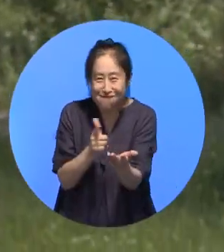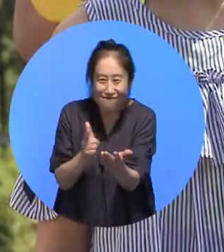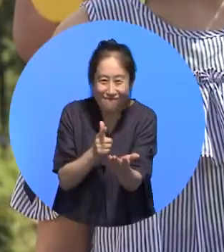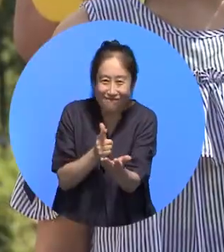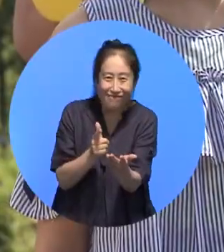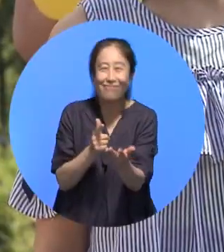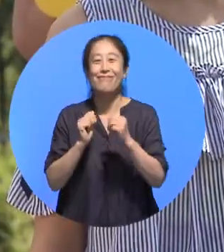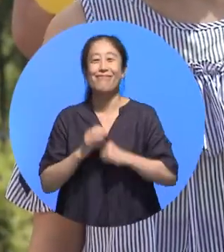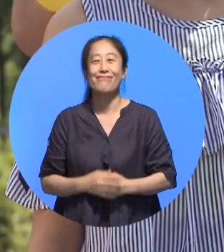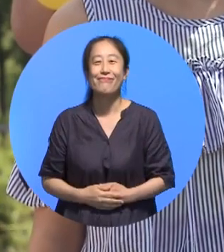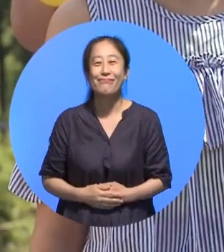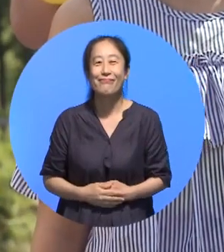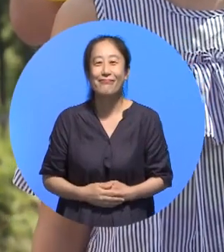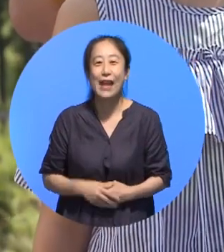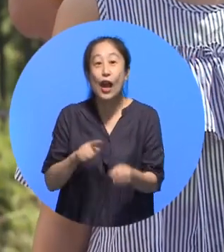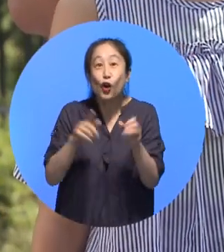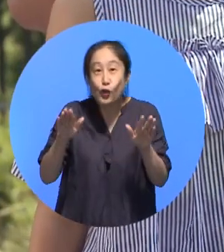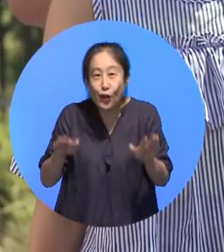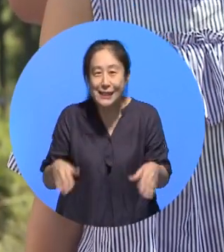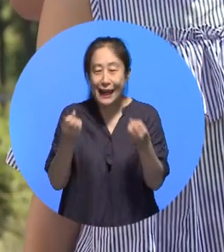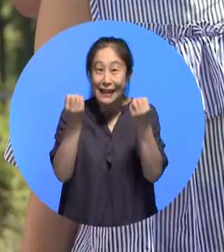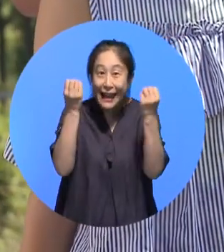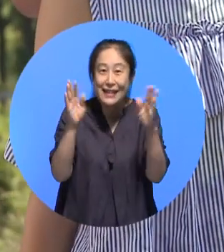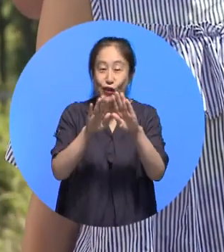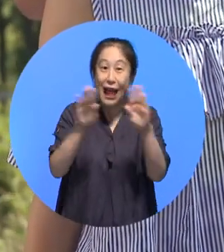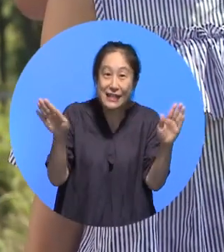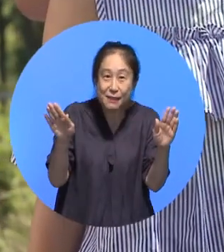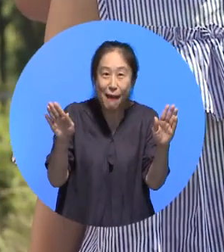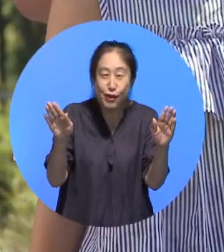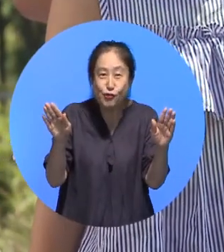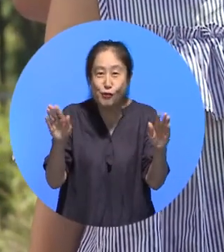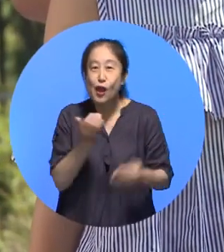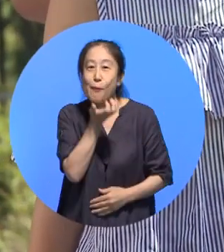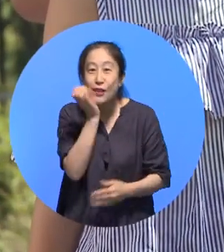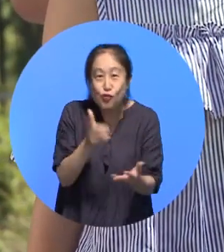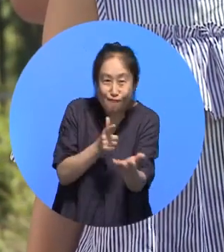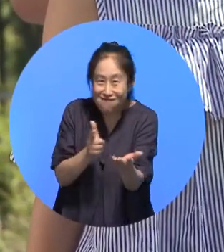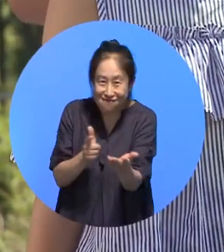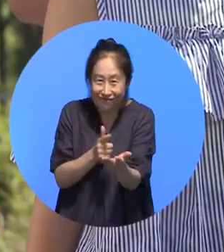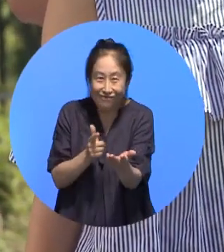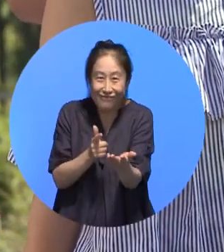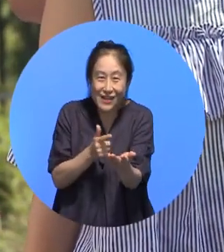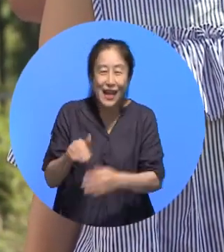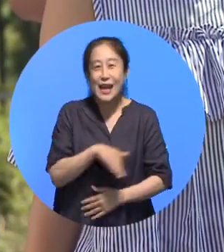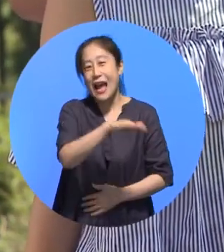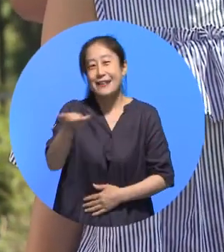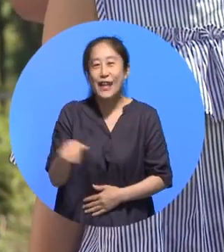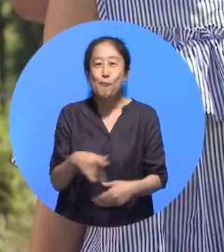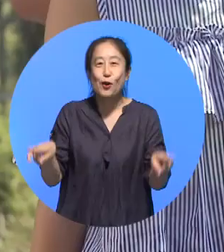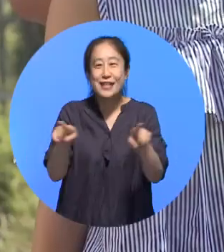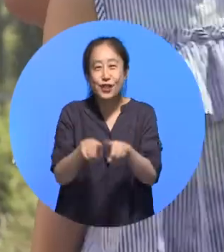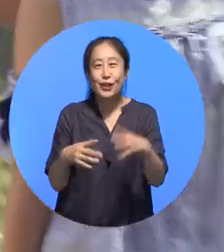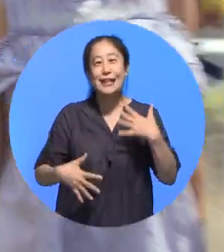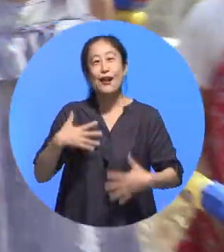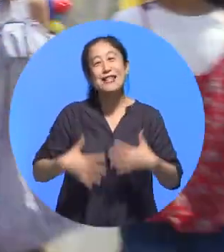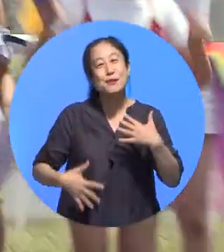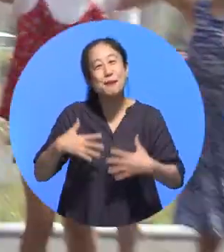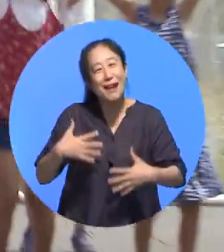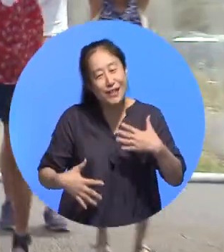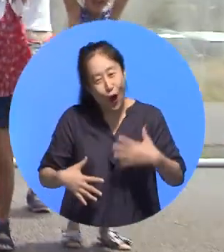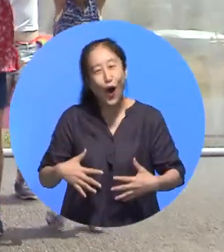よ今年から新しく始まるスイタスプラッシュパーティ皆さんも一緒に楽しみましょう